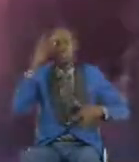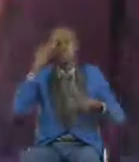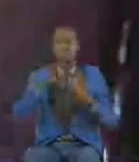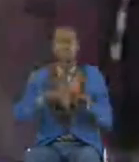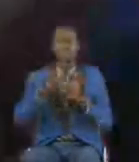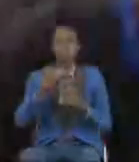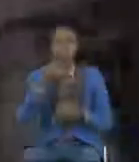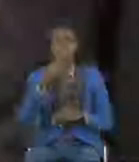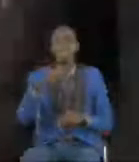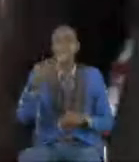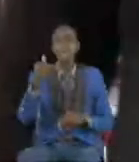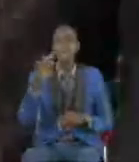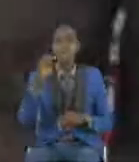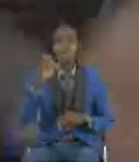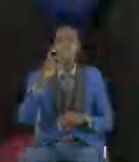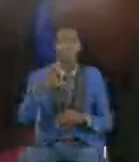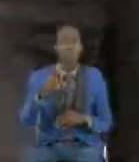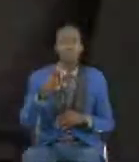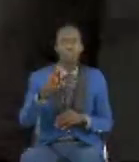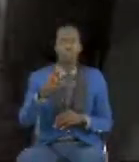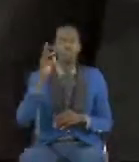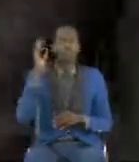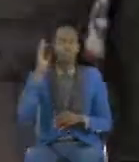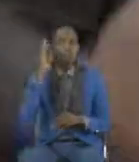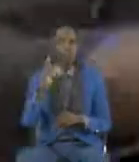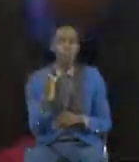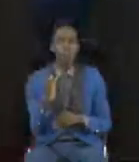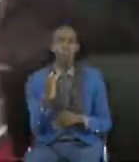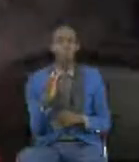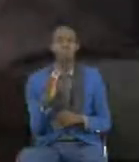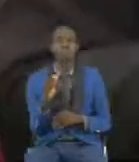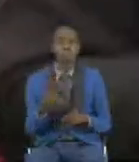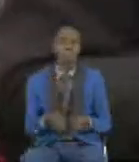Le marteau va briser tout rocher